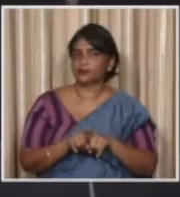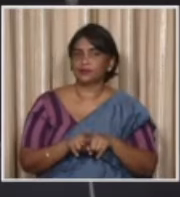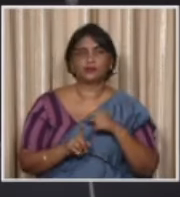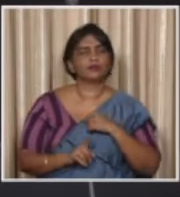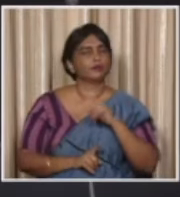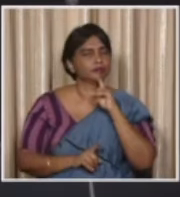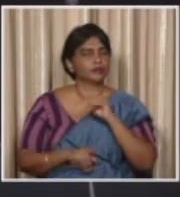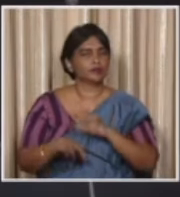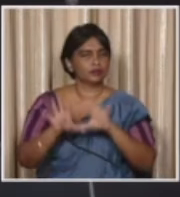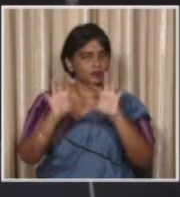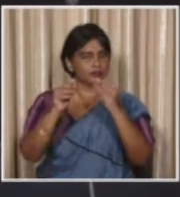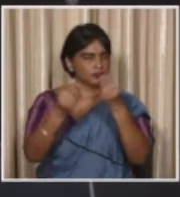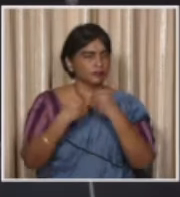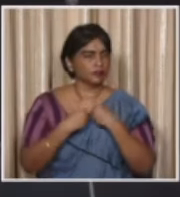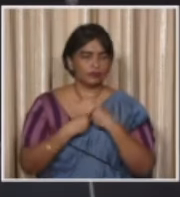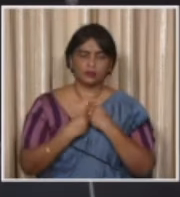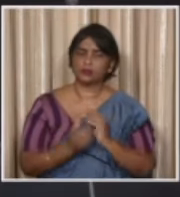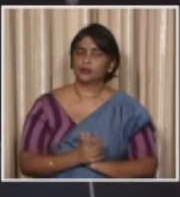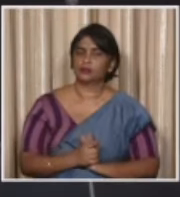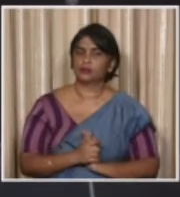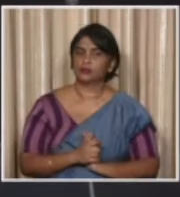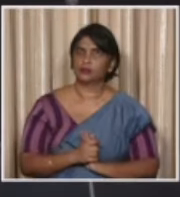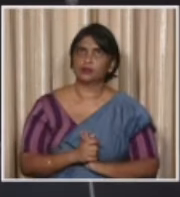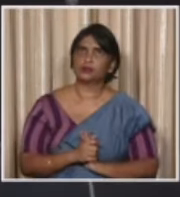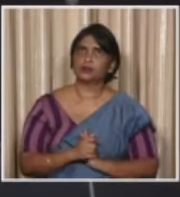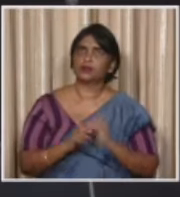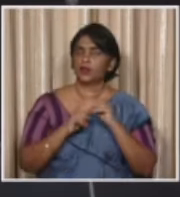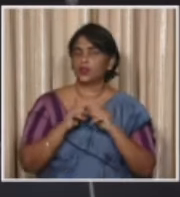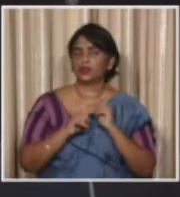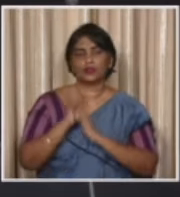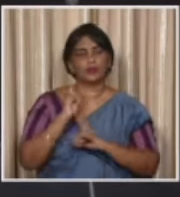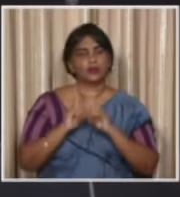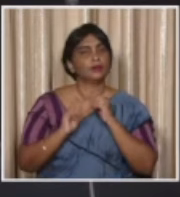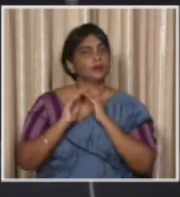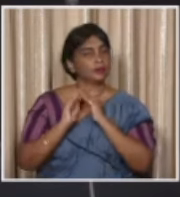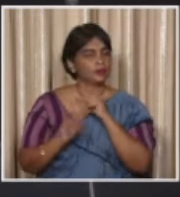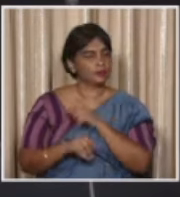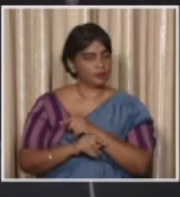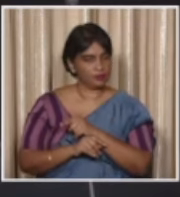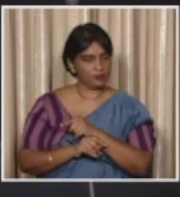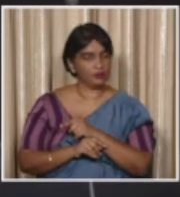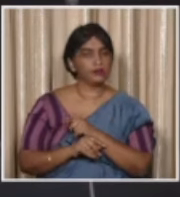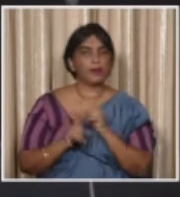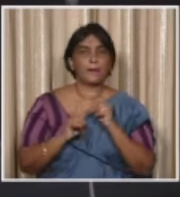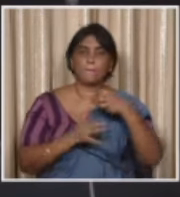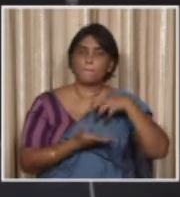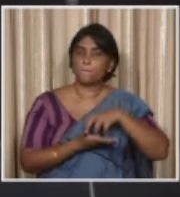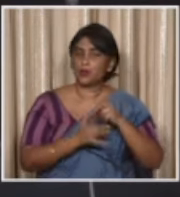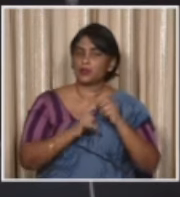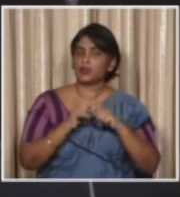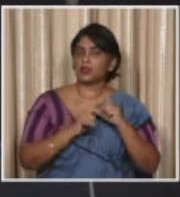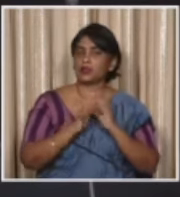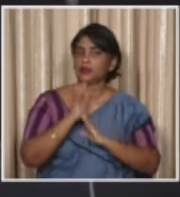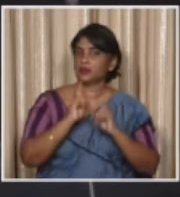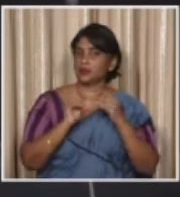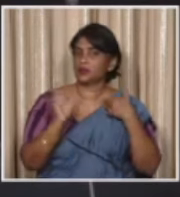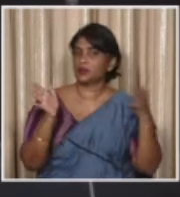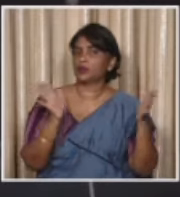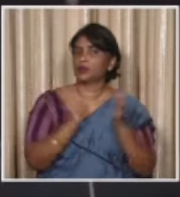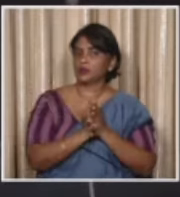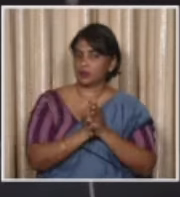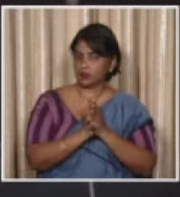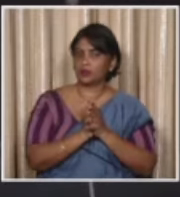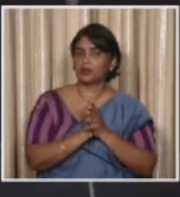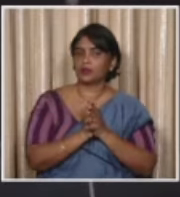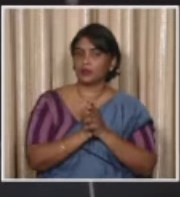ඉල්ලිමක් කලා විනාඩි කීපයක් දෙන්නයි කියලා. විශේෂයෙන්ම අධ්‍යාපන අමාත්‍යංශය සහ පළාත් අධ්‍යාපන අමාත්‍යංශත් සමග